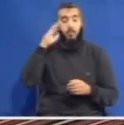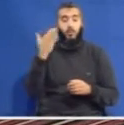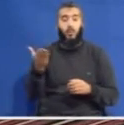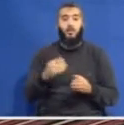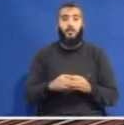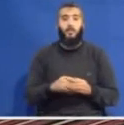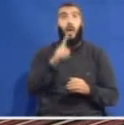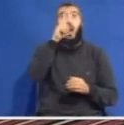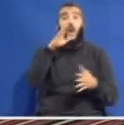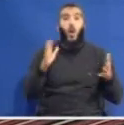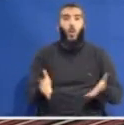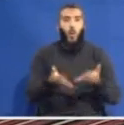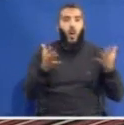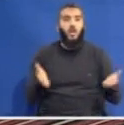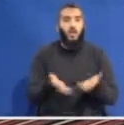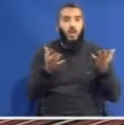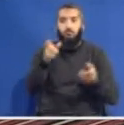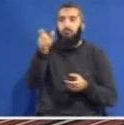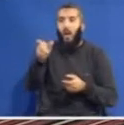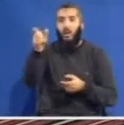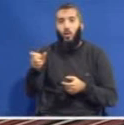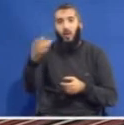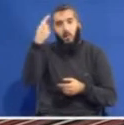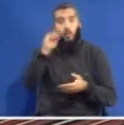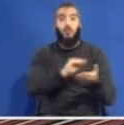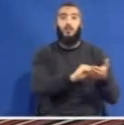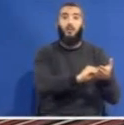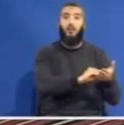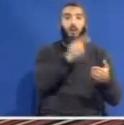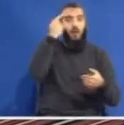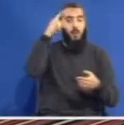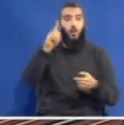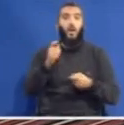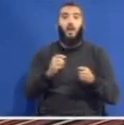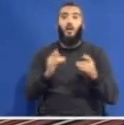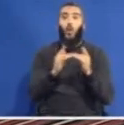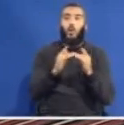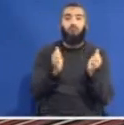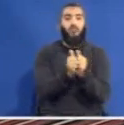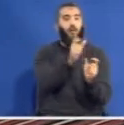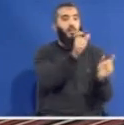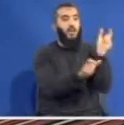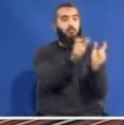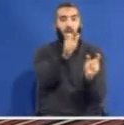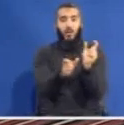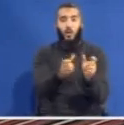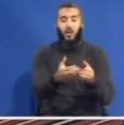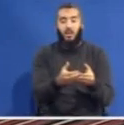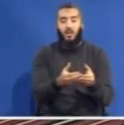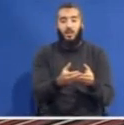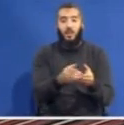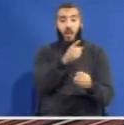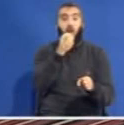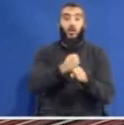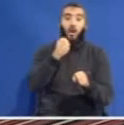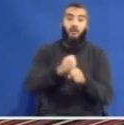رغبه مولى سبحانه وتعالى في الإنفاق من أجل هذا التعامل الذي هو من أكبر